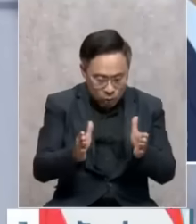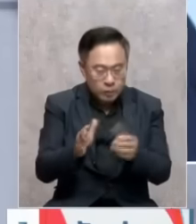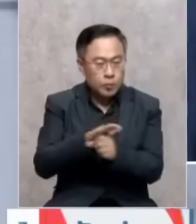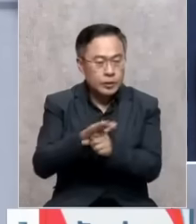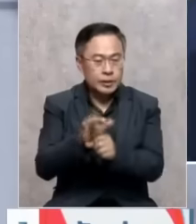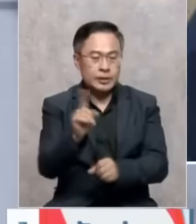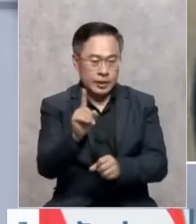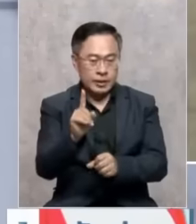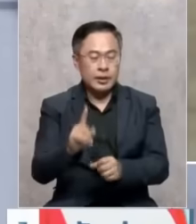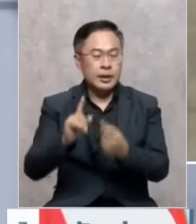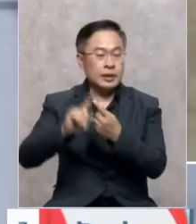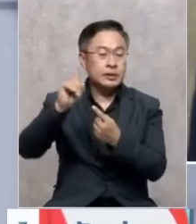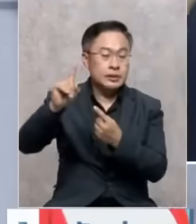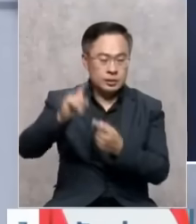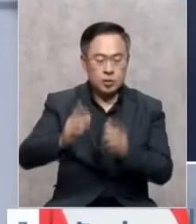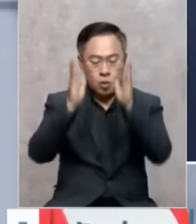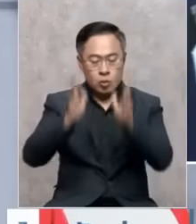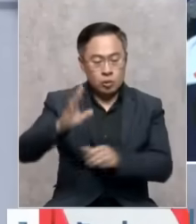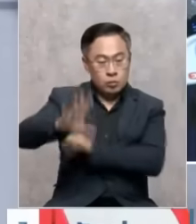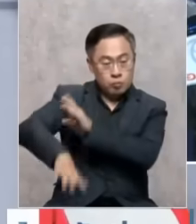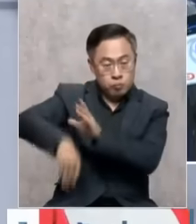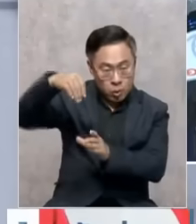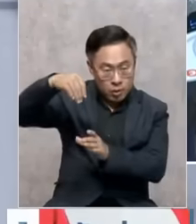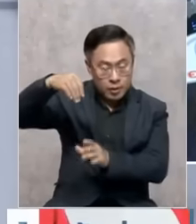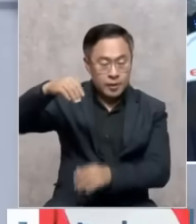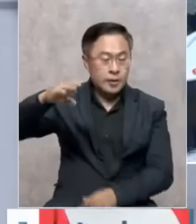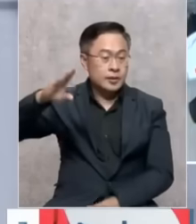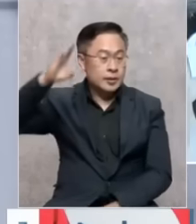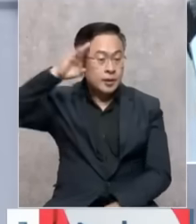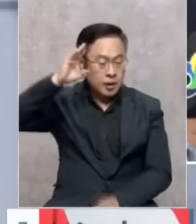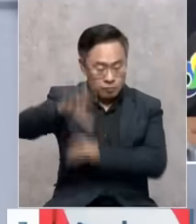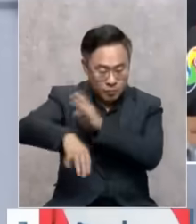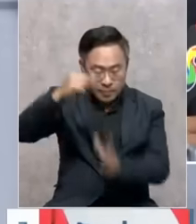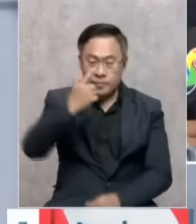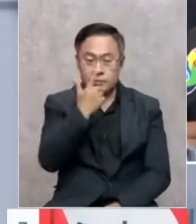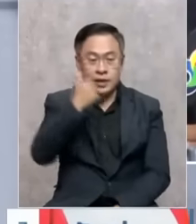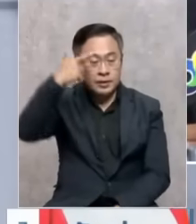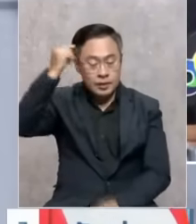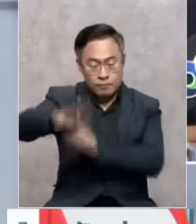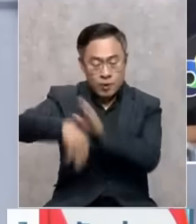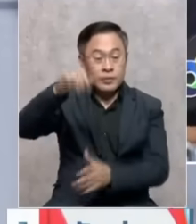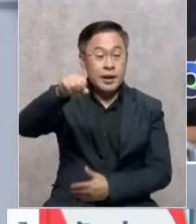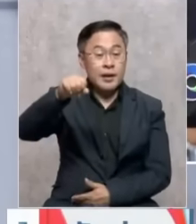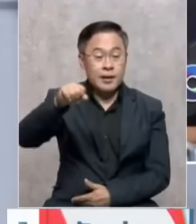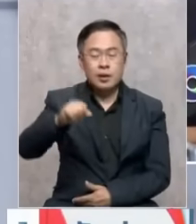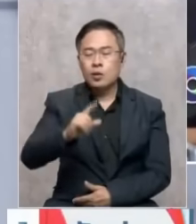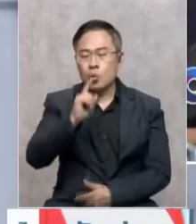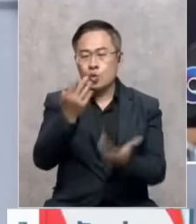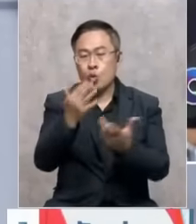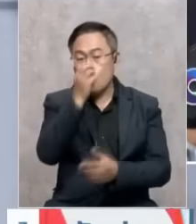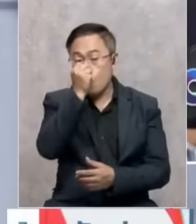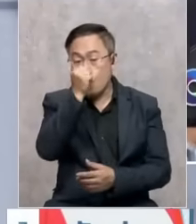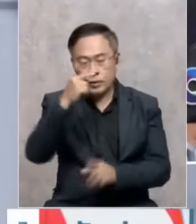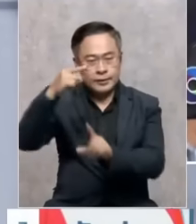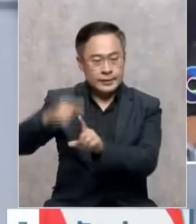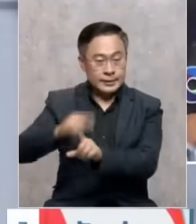ากลดทหารเกณฑ์ก่อนเอาไหมเออก็แทนที่จะมีเกณฑ์ทหารเอาแบบรับสมัครใจไปเลยสิถ้ารับได้เยอะก็ไม่ต้อง